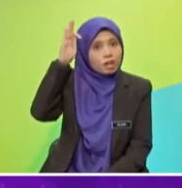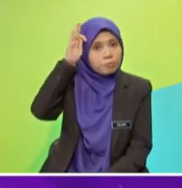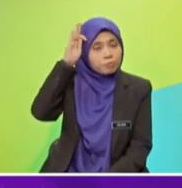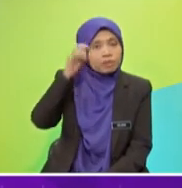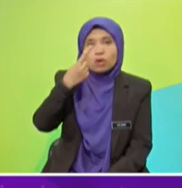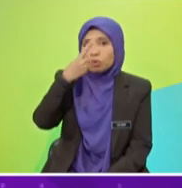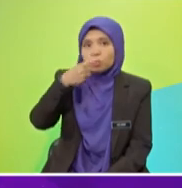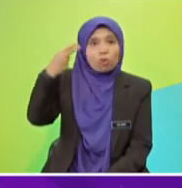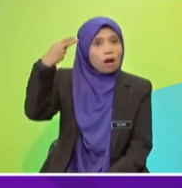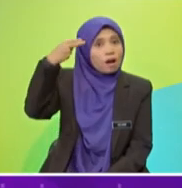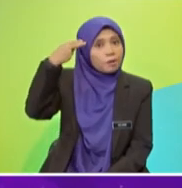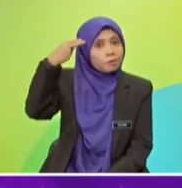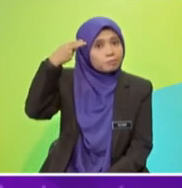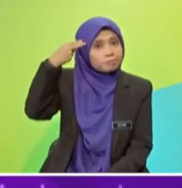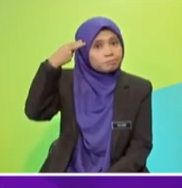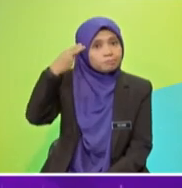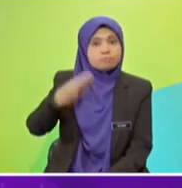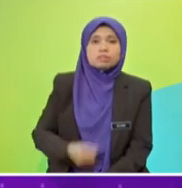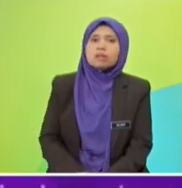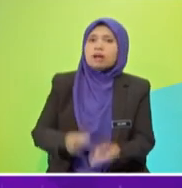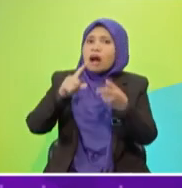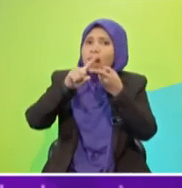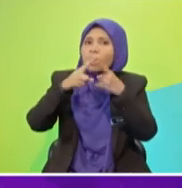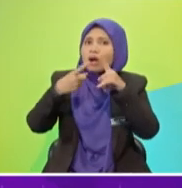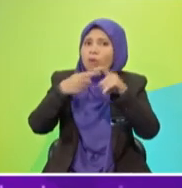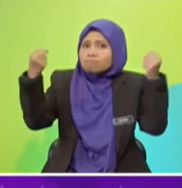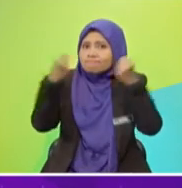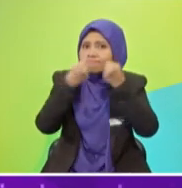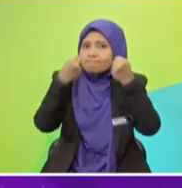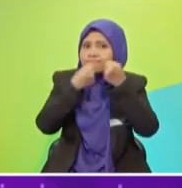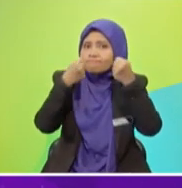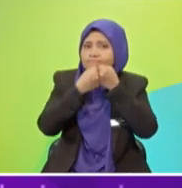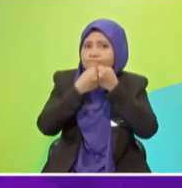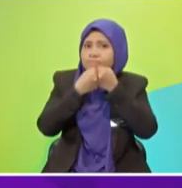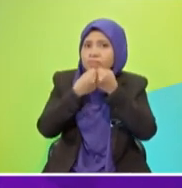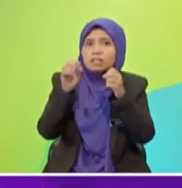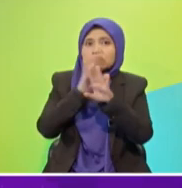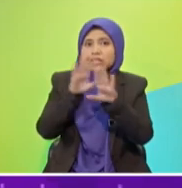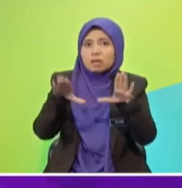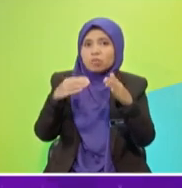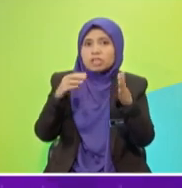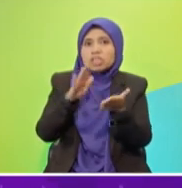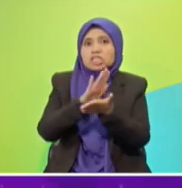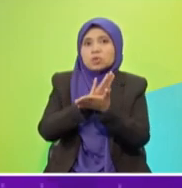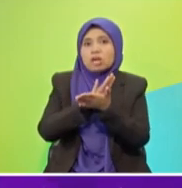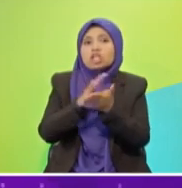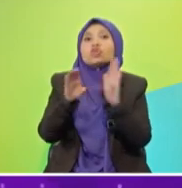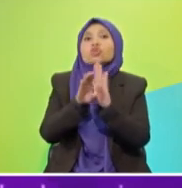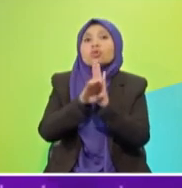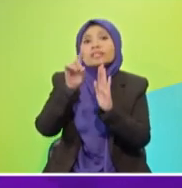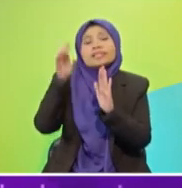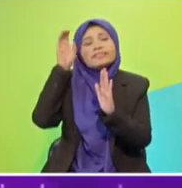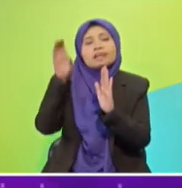jika Oh kawah begado nih ya nih jangan ya jangan lakukan di sekolah Ah tapi jika